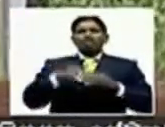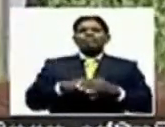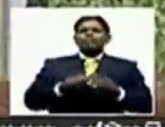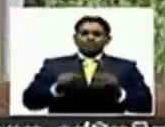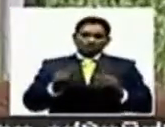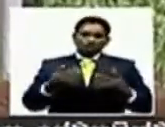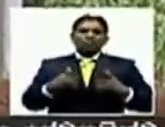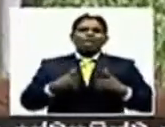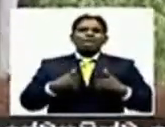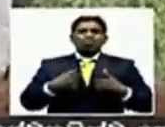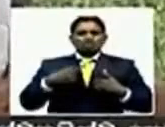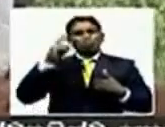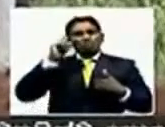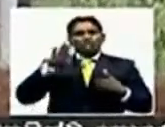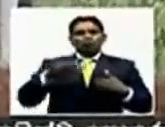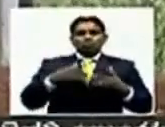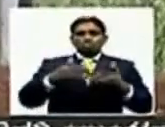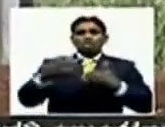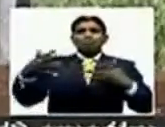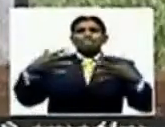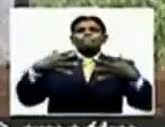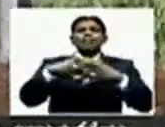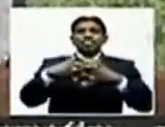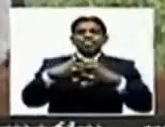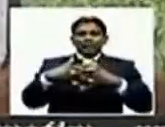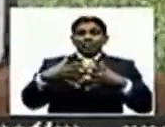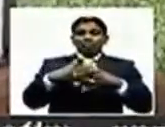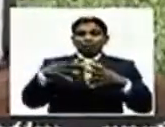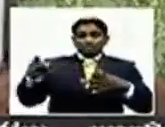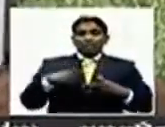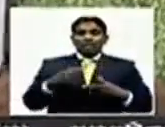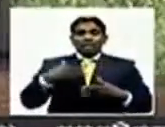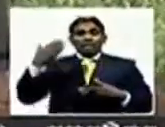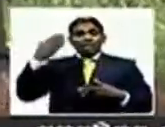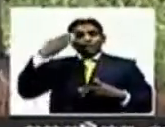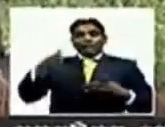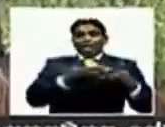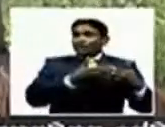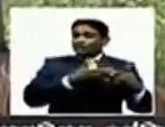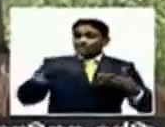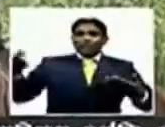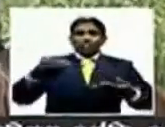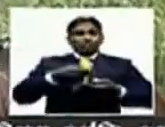එළමෙන බදාදා ඒ මාරාන්තික උපවාසයත් මේ ස්ථානයේදී ආරම්භ කරනවා.